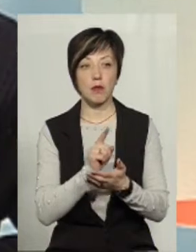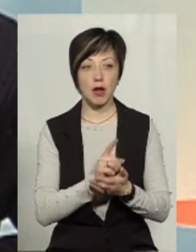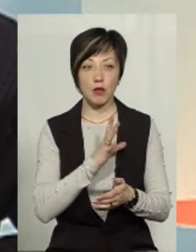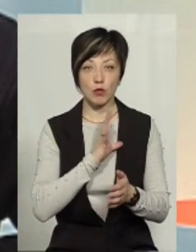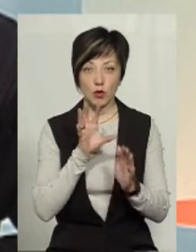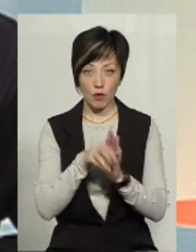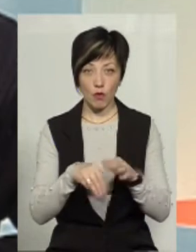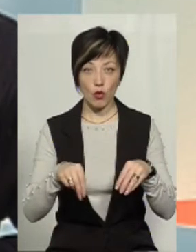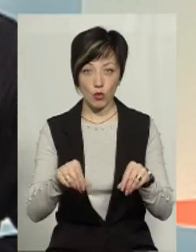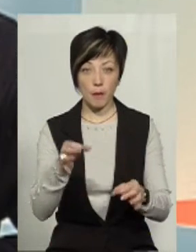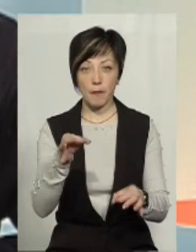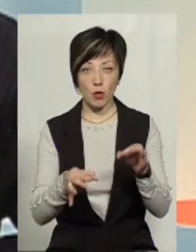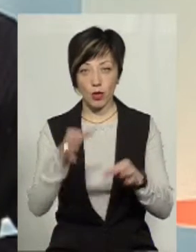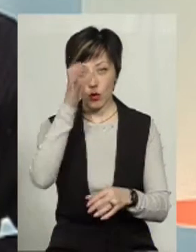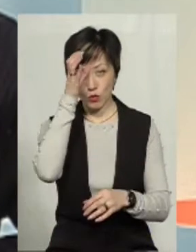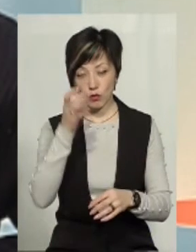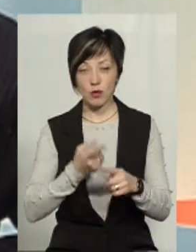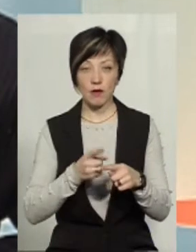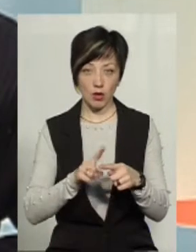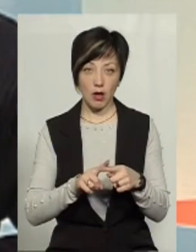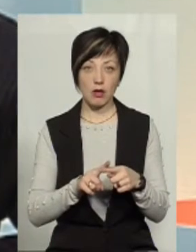в ґрунті. Природа розумна, вона